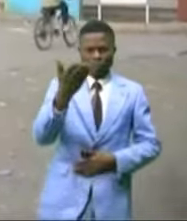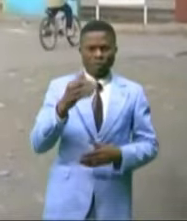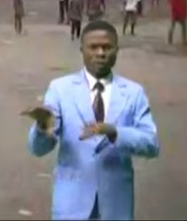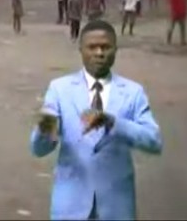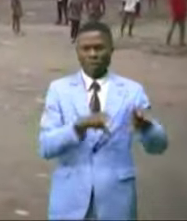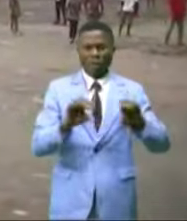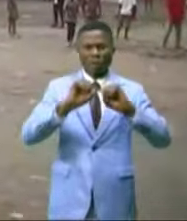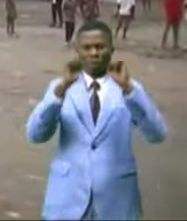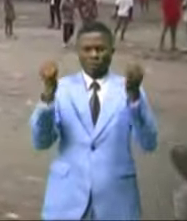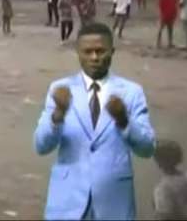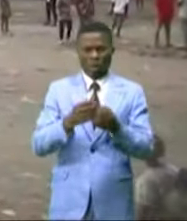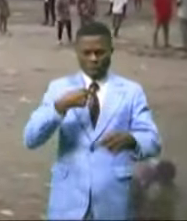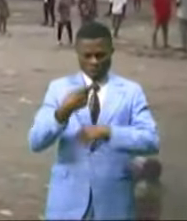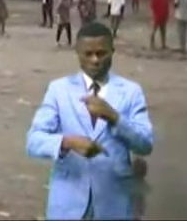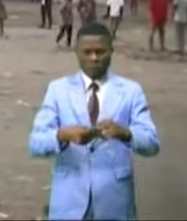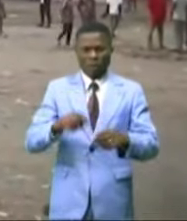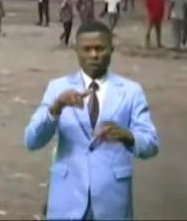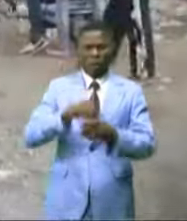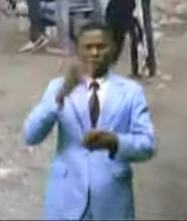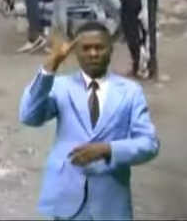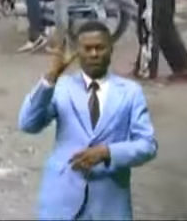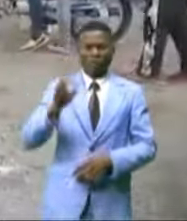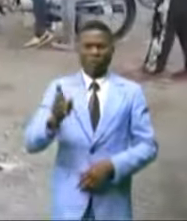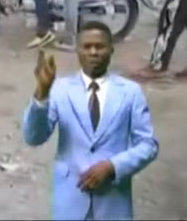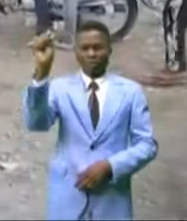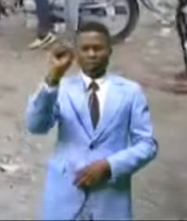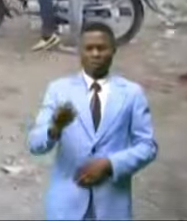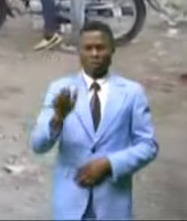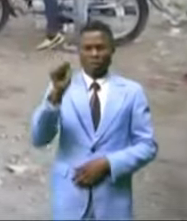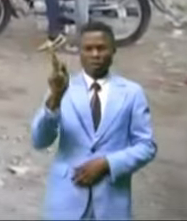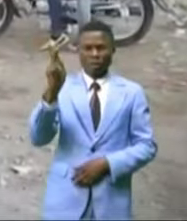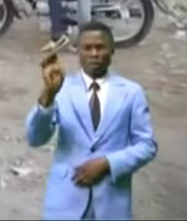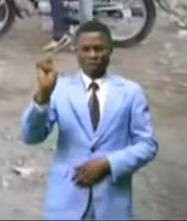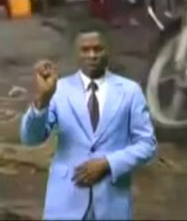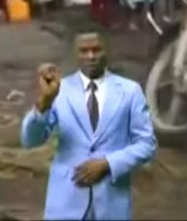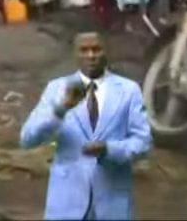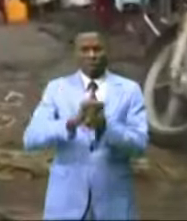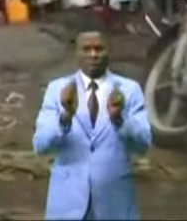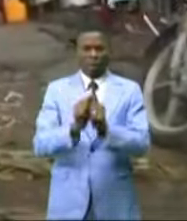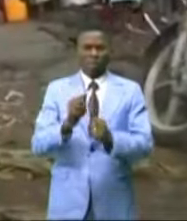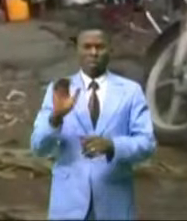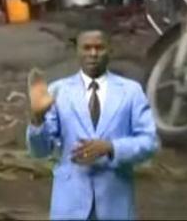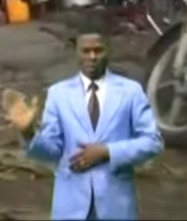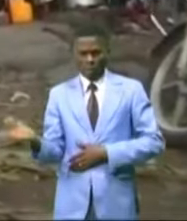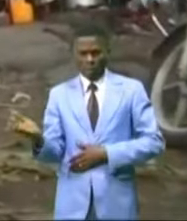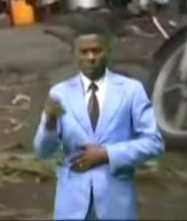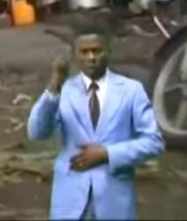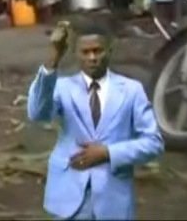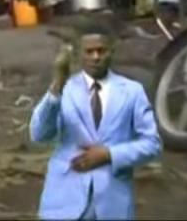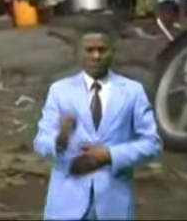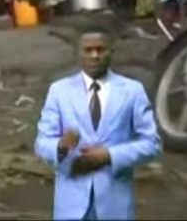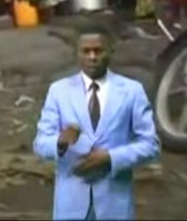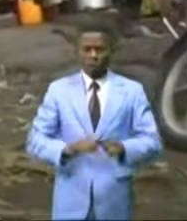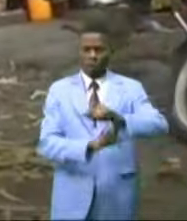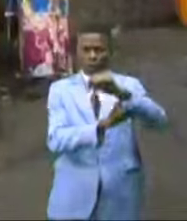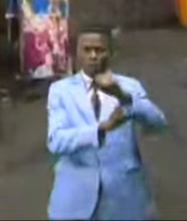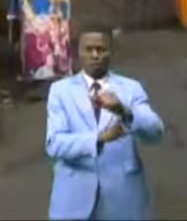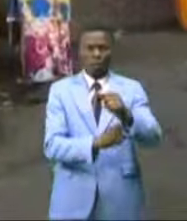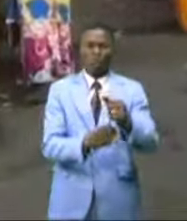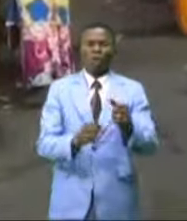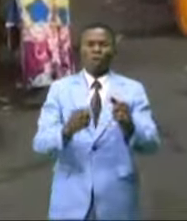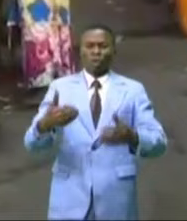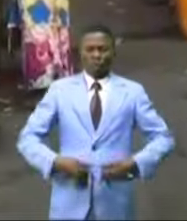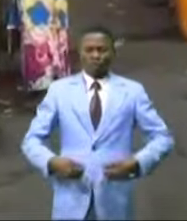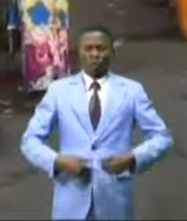sociales ont repris dans la cité de Saket après panique de l'avantmidi car les effort d'essai appuyé par les volontaires pour la